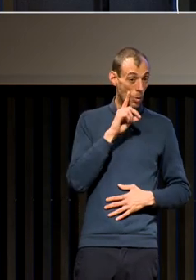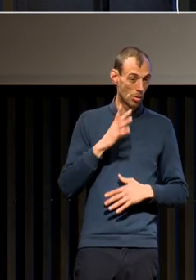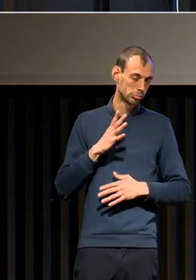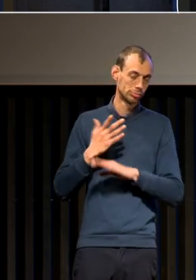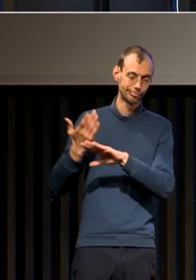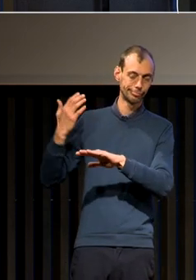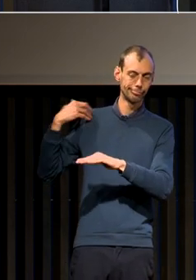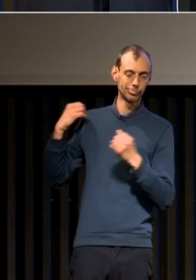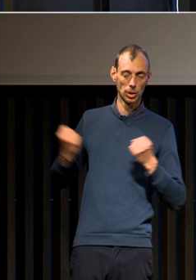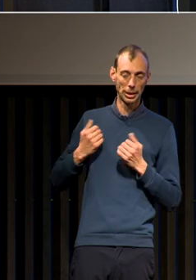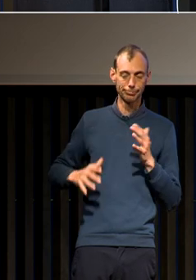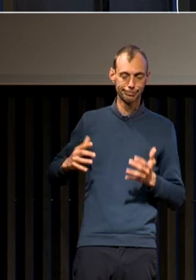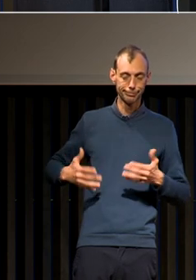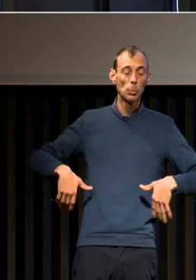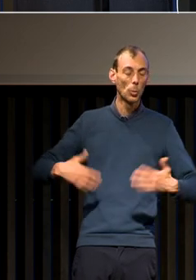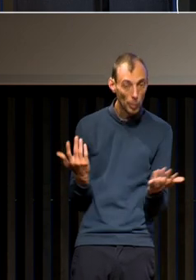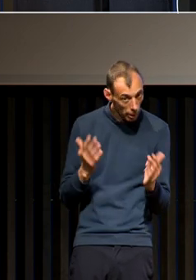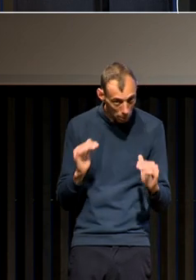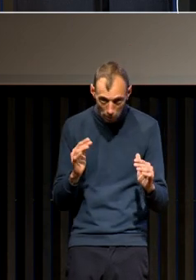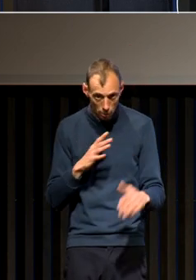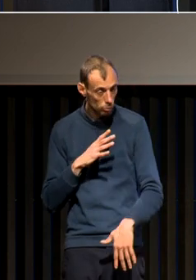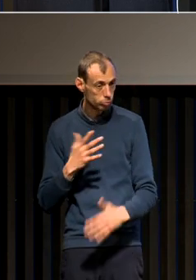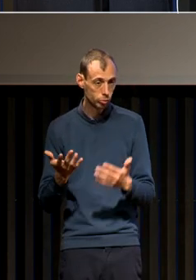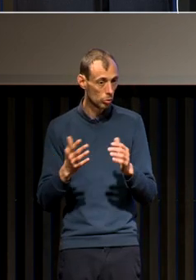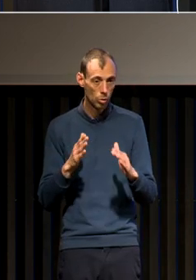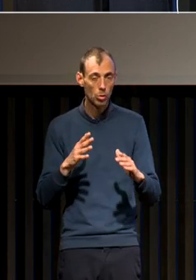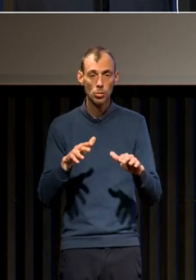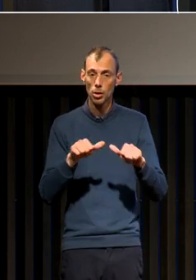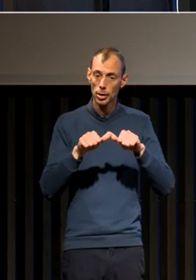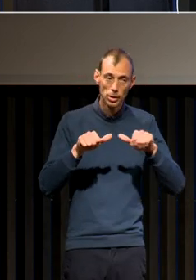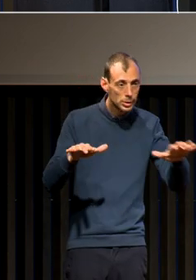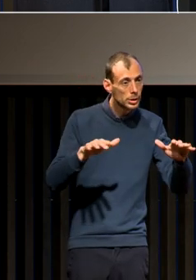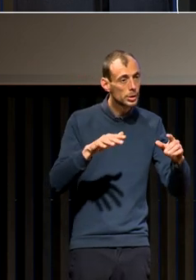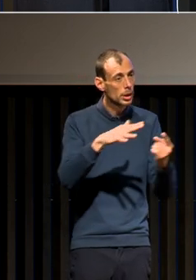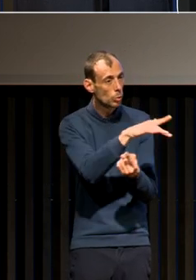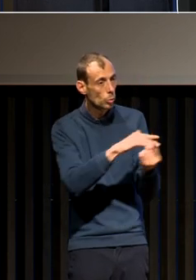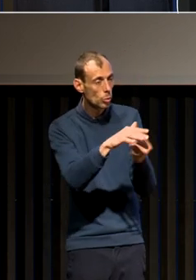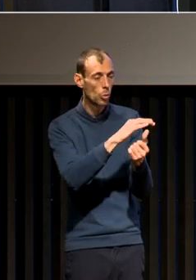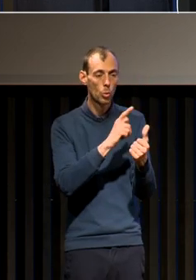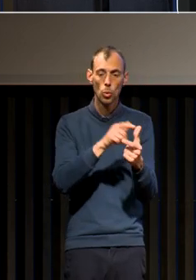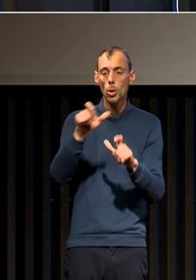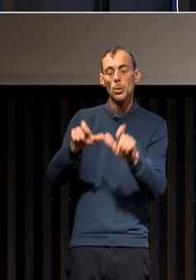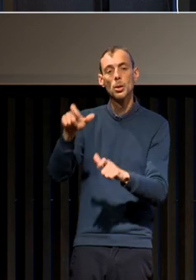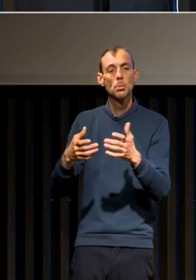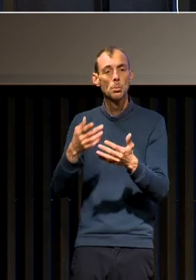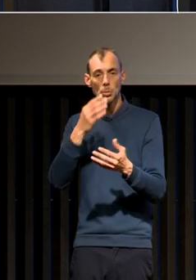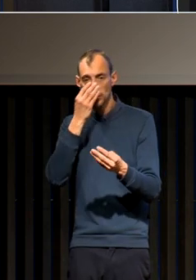une diffusion large par les réseaux sociaux, les influenceurs, dans les films, des salles de cinéma. Et du